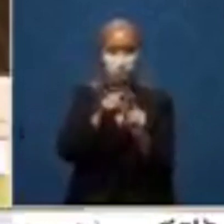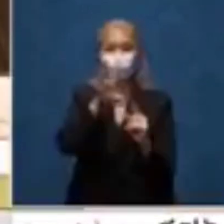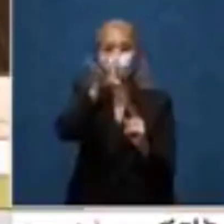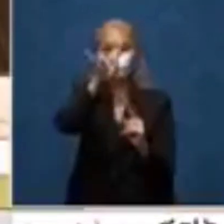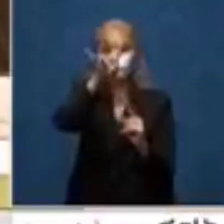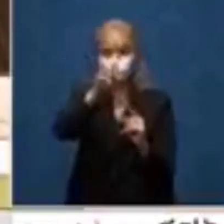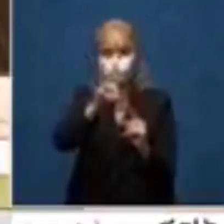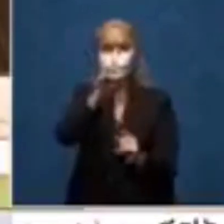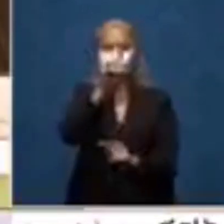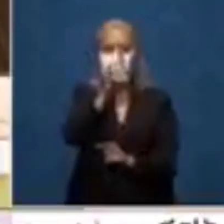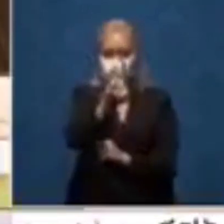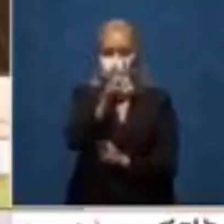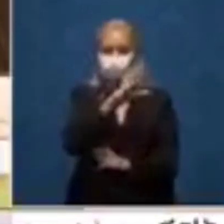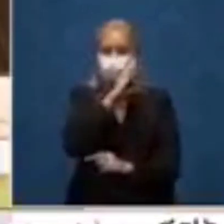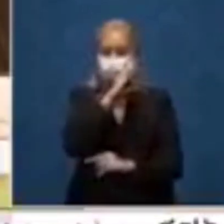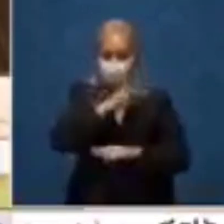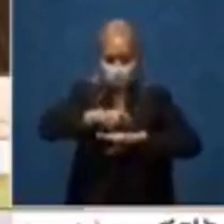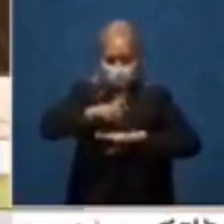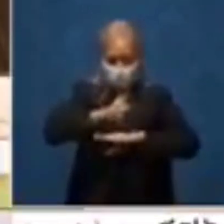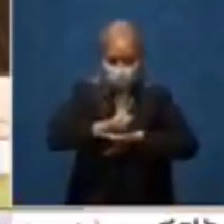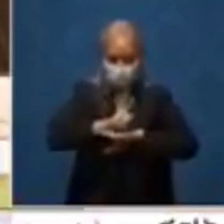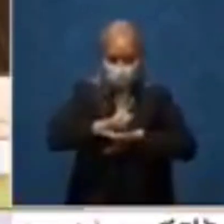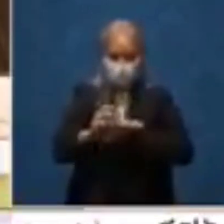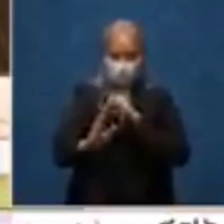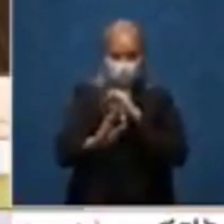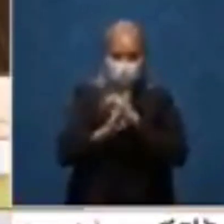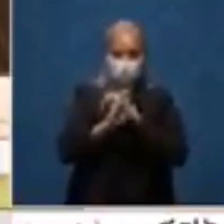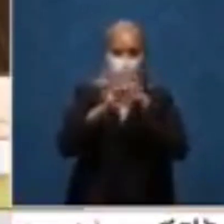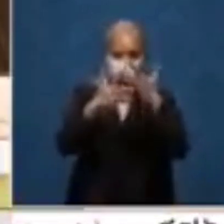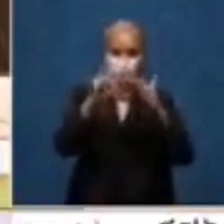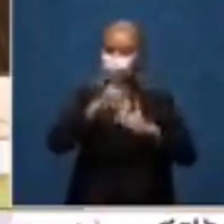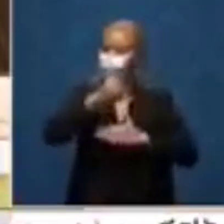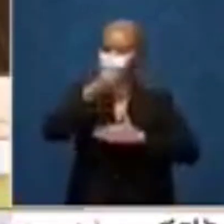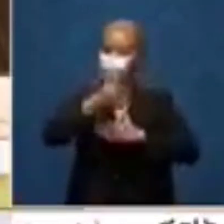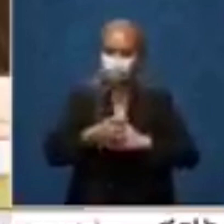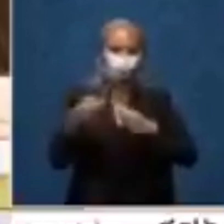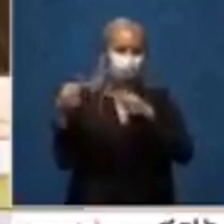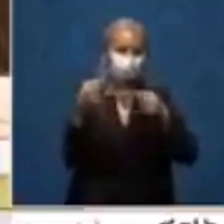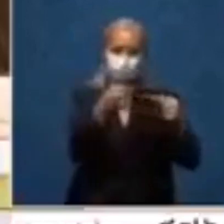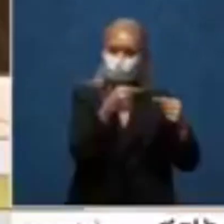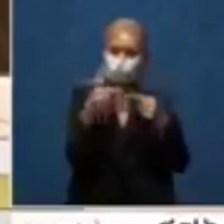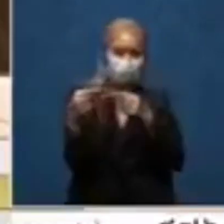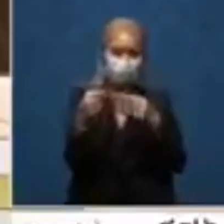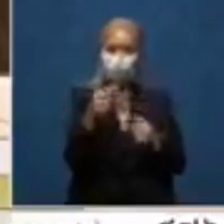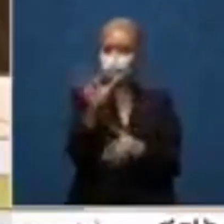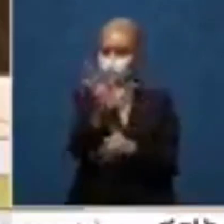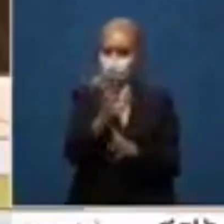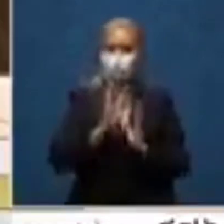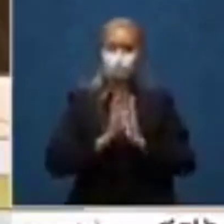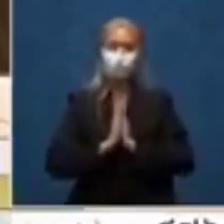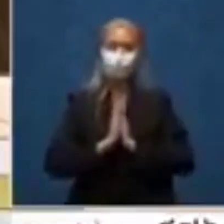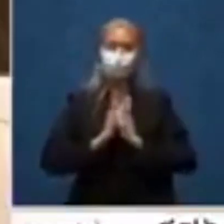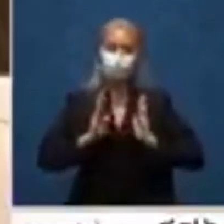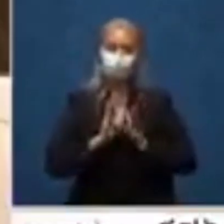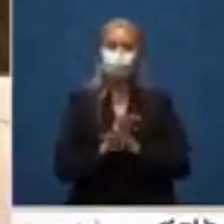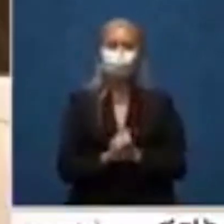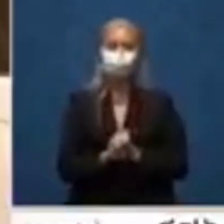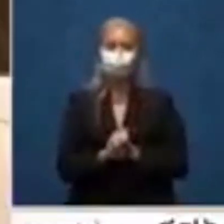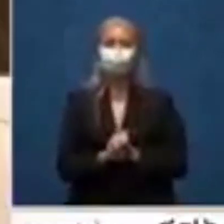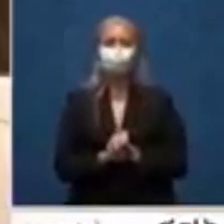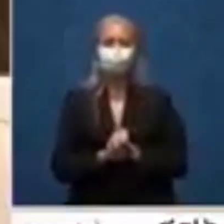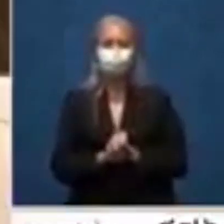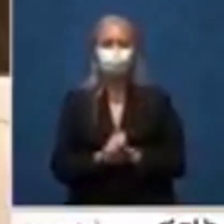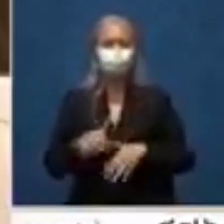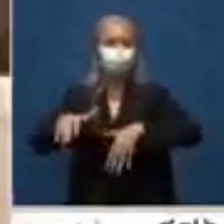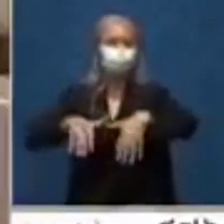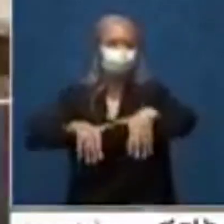านเนี่ยถือว่าเป็นเด็ดขาดฉะนั้นเราอย่าได้โต้แย้งอย่าได้ขัดแย้งกันเลยนะครับ ค่ะขอบคุณค่ะแต่ว่าก็ประชาชนทั่ว